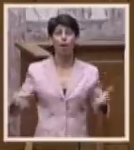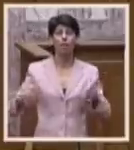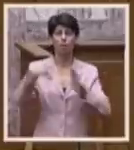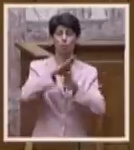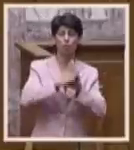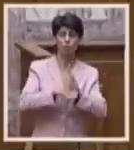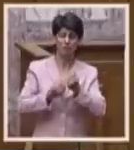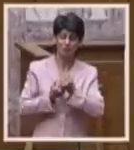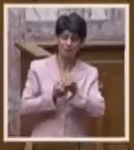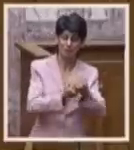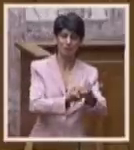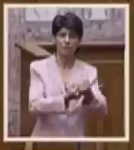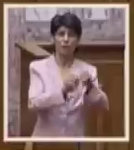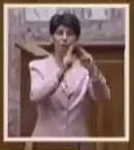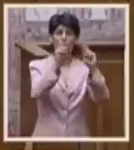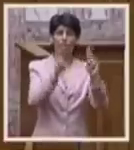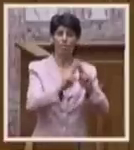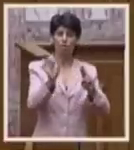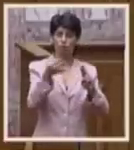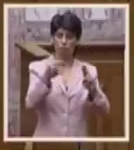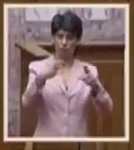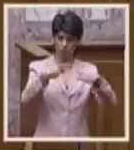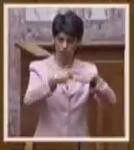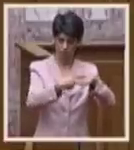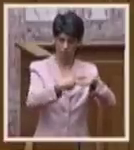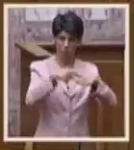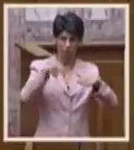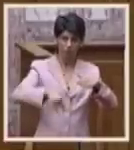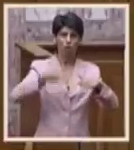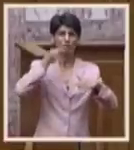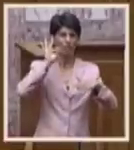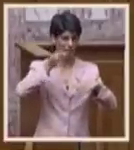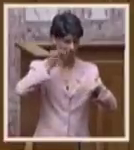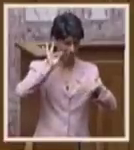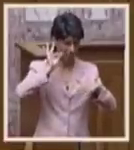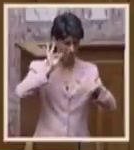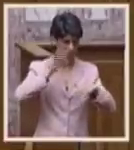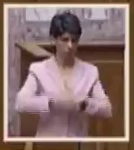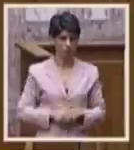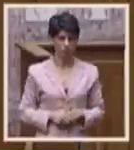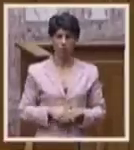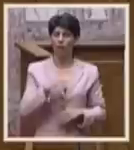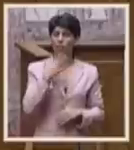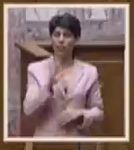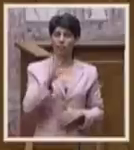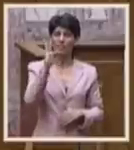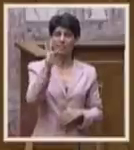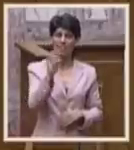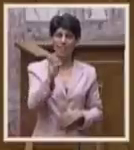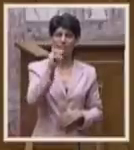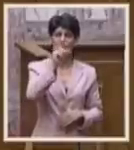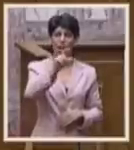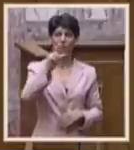δώσει ποτέ το Διεθνές Νομισματικό Ταμείο είναι αυτό της Βραζιλίας, δηλαδή 30